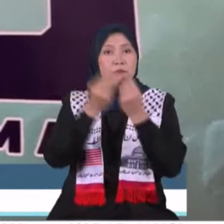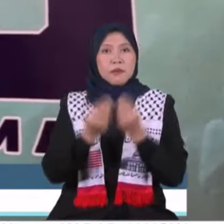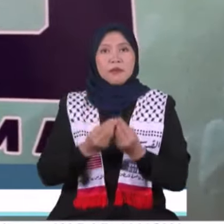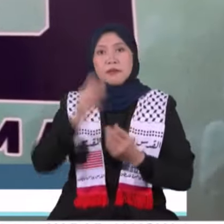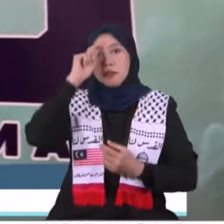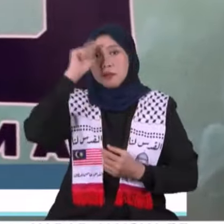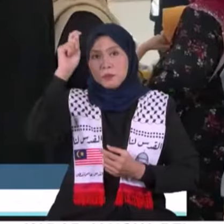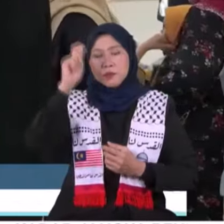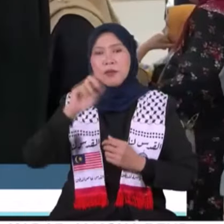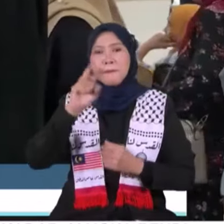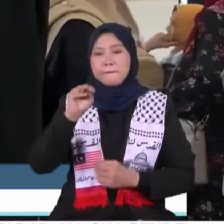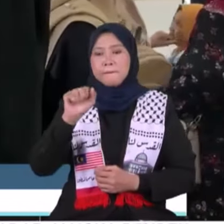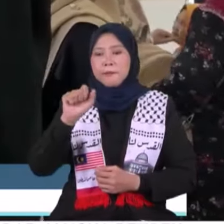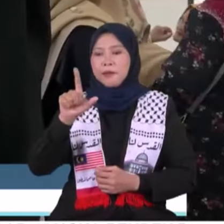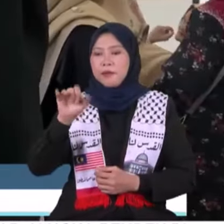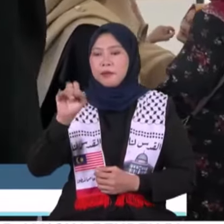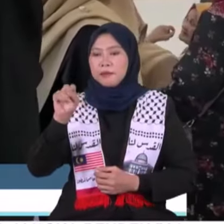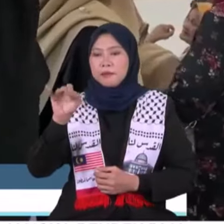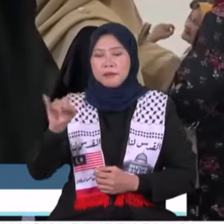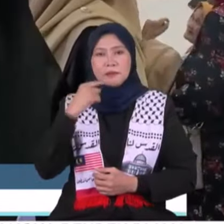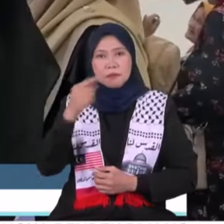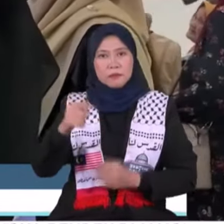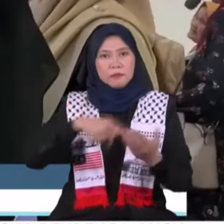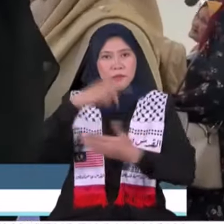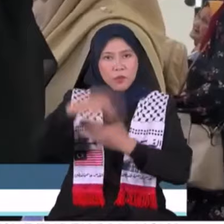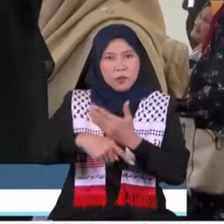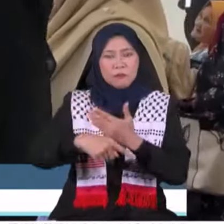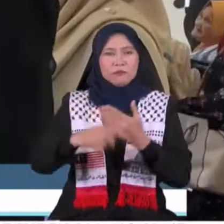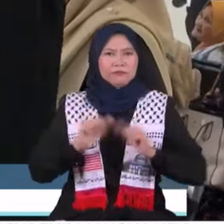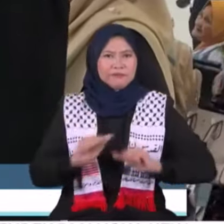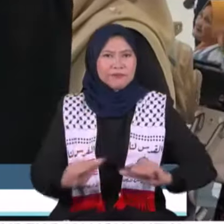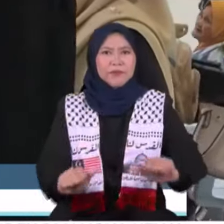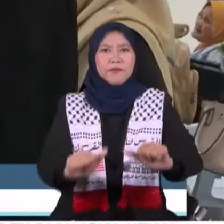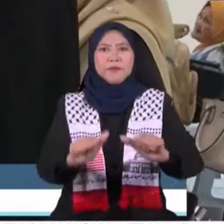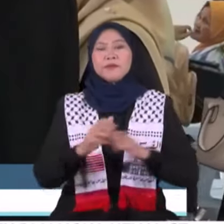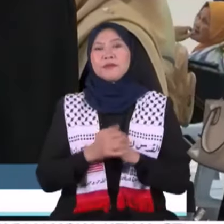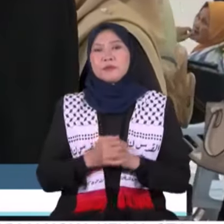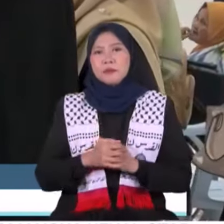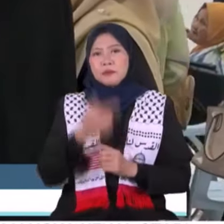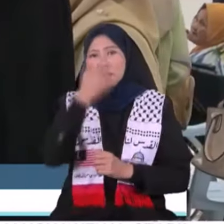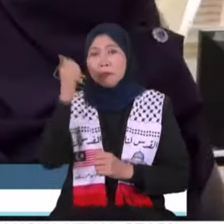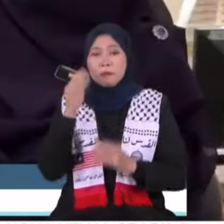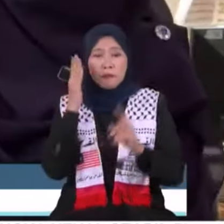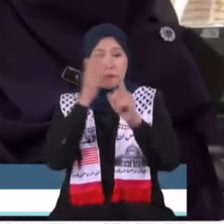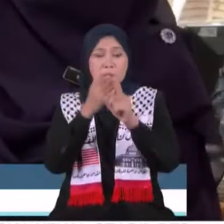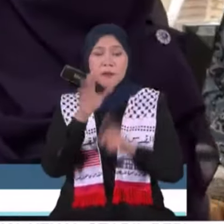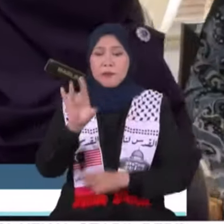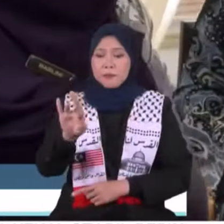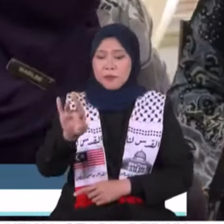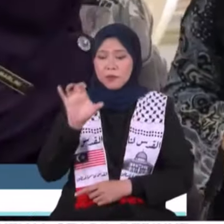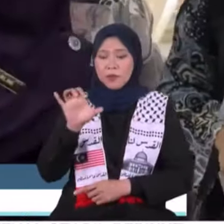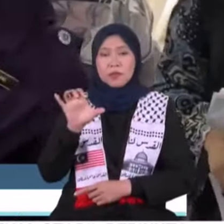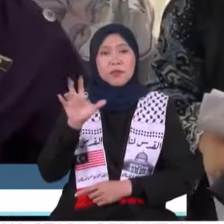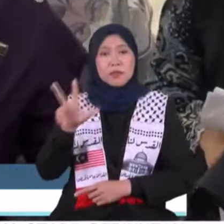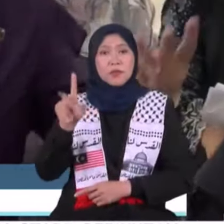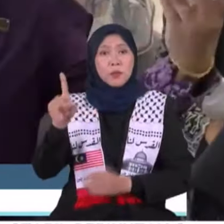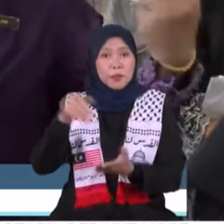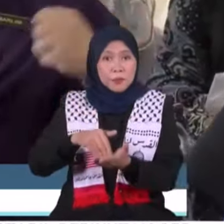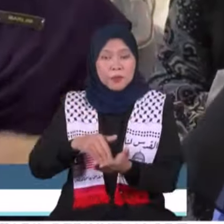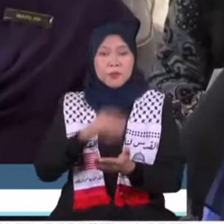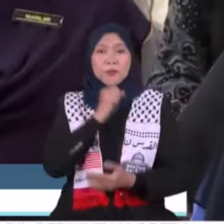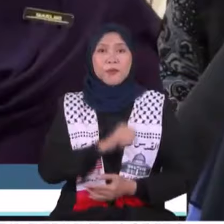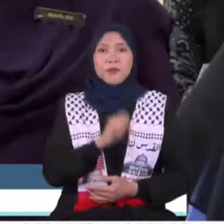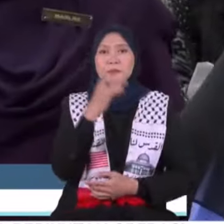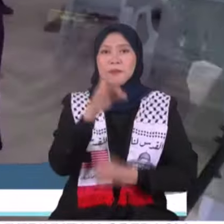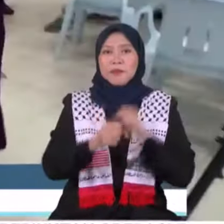Malaysia Terengganu Malini Sahul Hamid berkata pelaksanaan program dipergiat bagi memastikan 871 r000 penduduk berusia 18